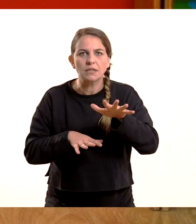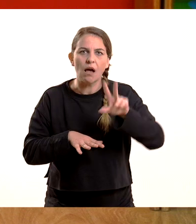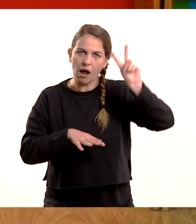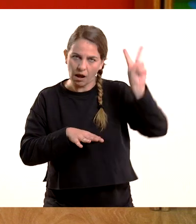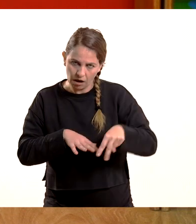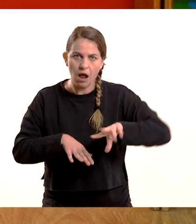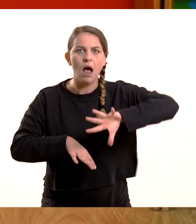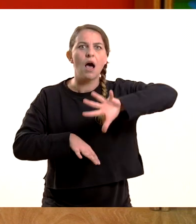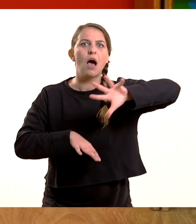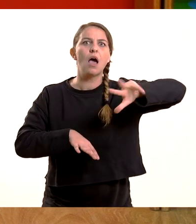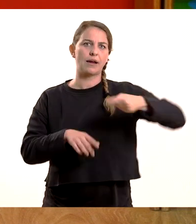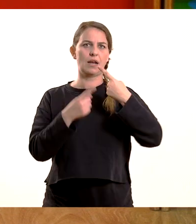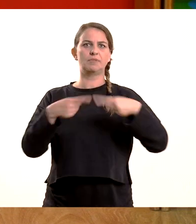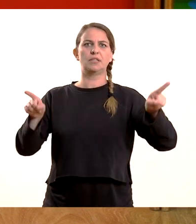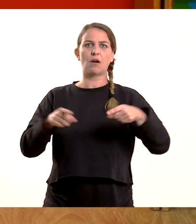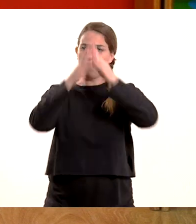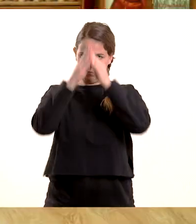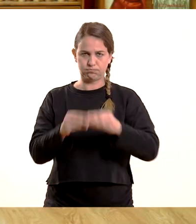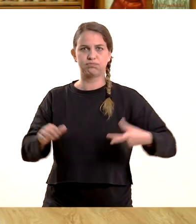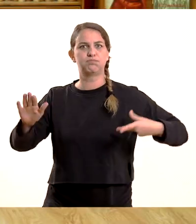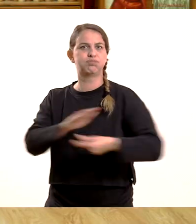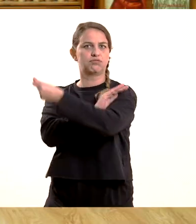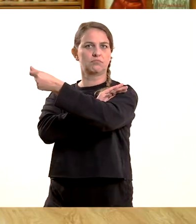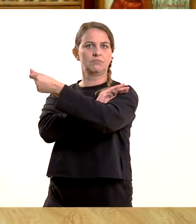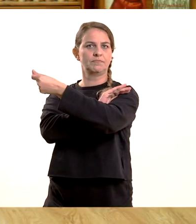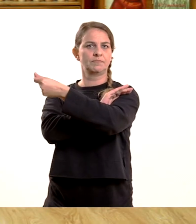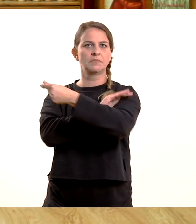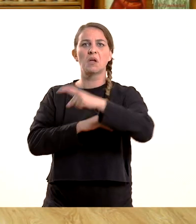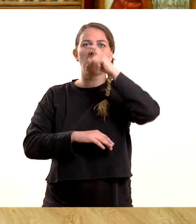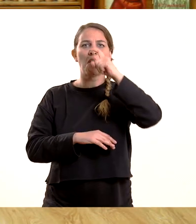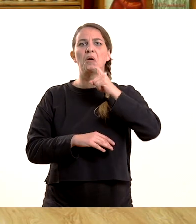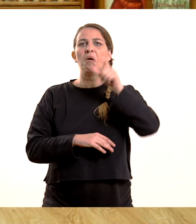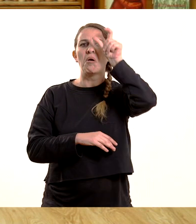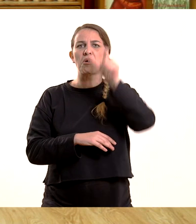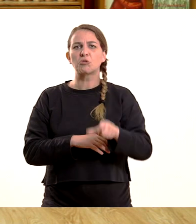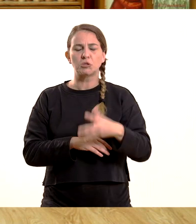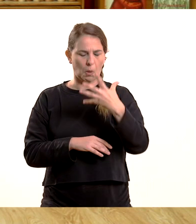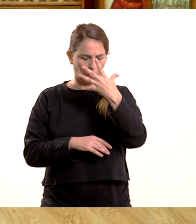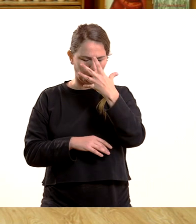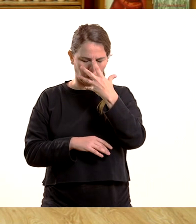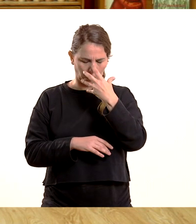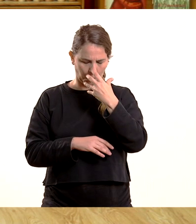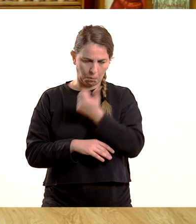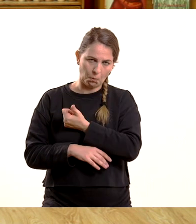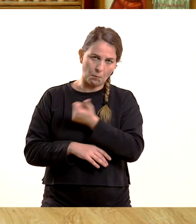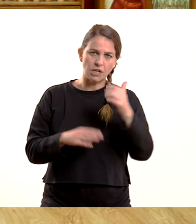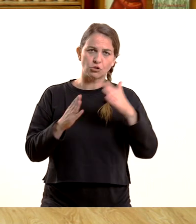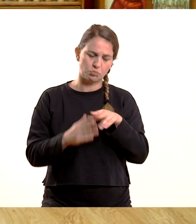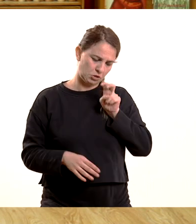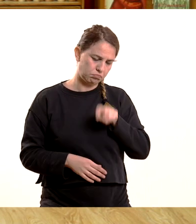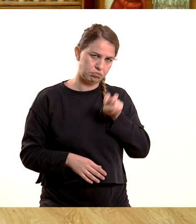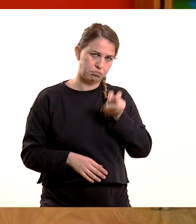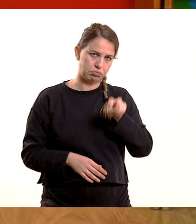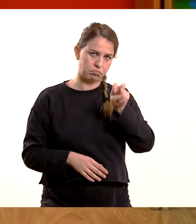νότες και έγινε καπνός. Η Ροζίτα ξεκίνησε λυπημένη για την αραϊδοχώρα. Λίγο πριν φτάσει,